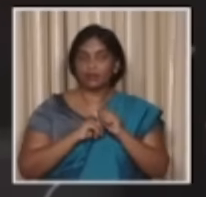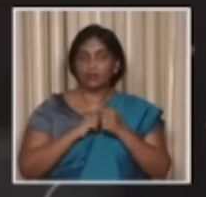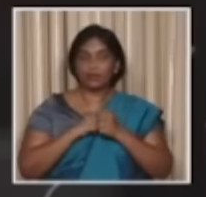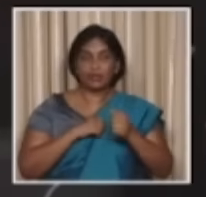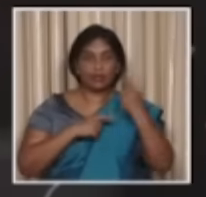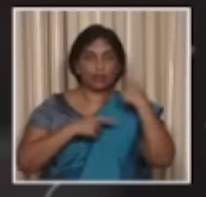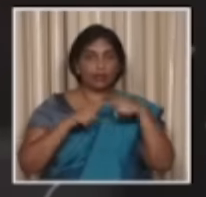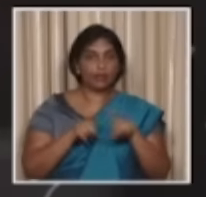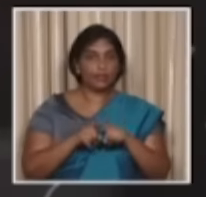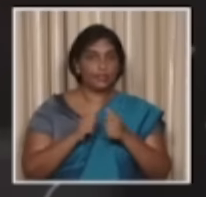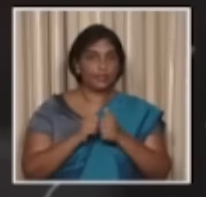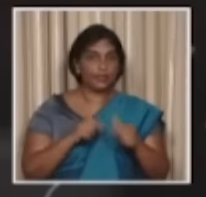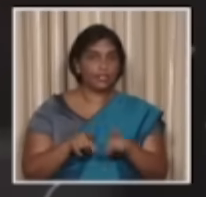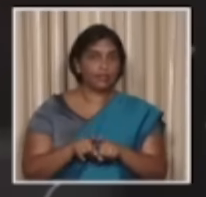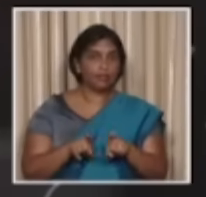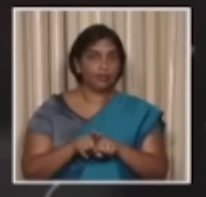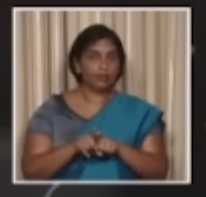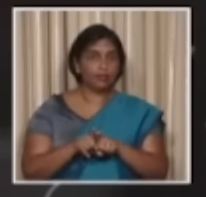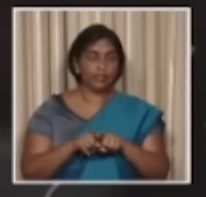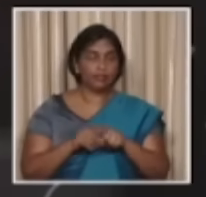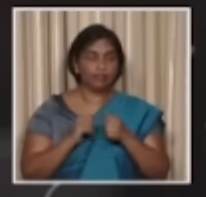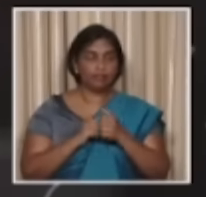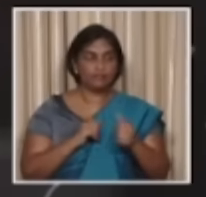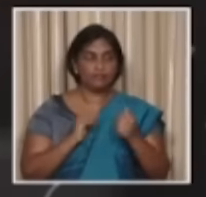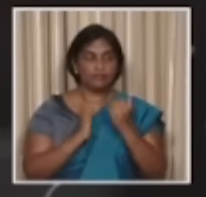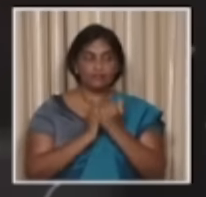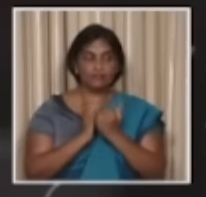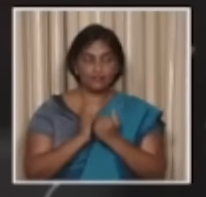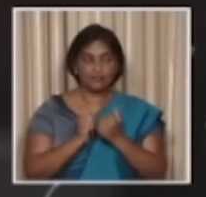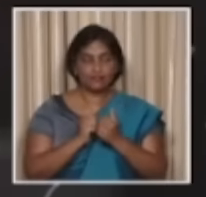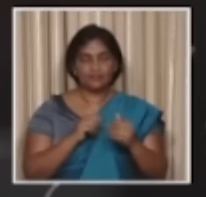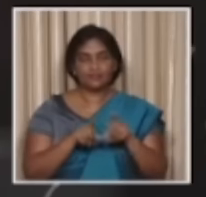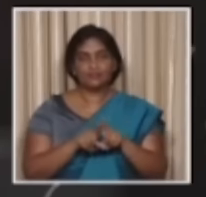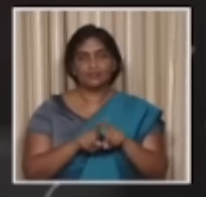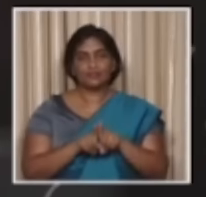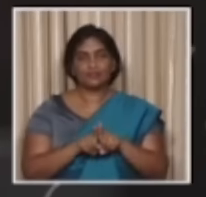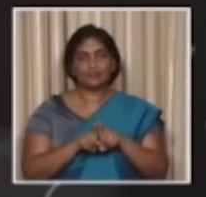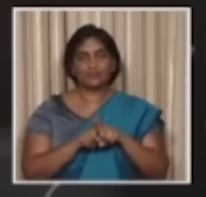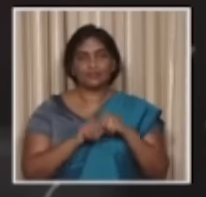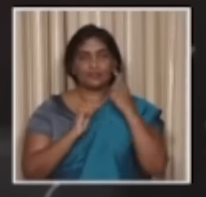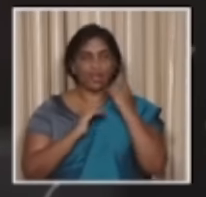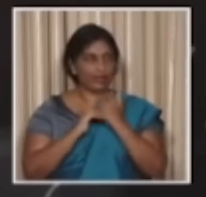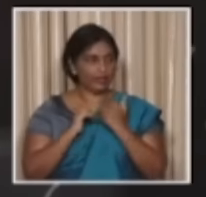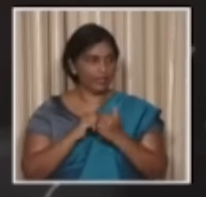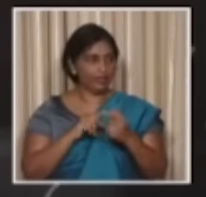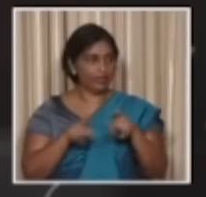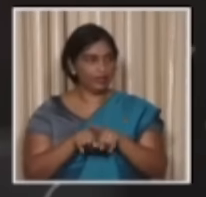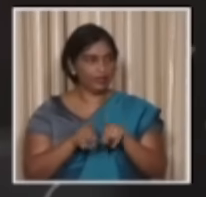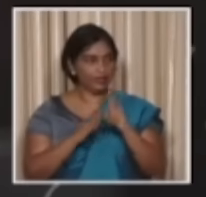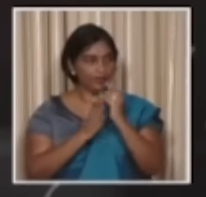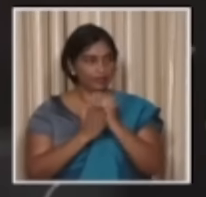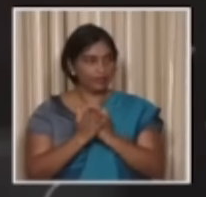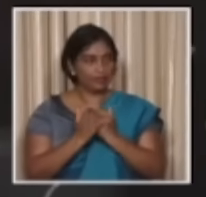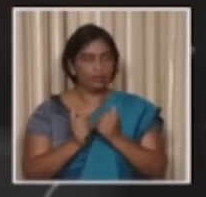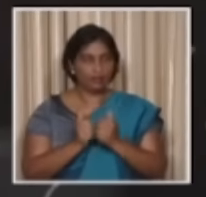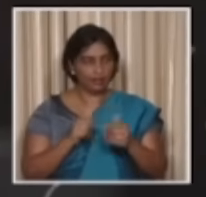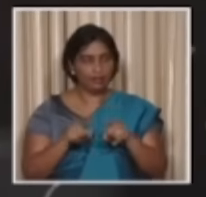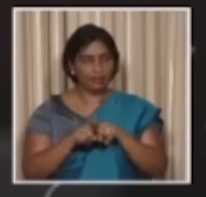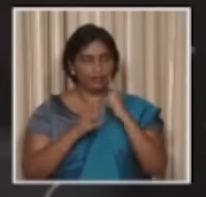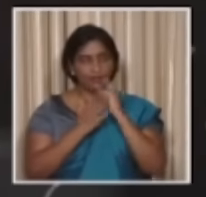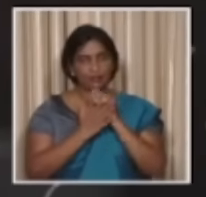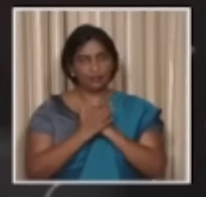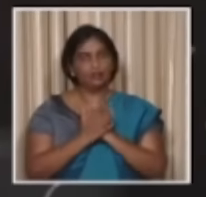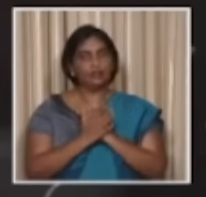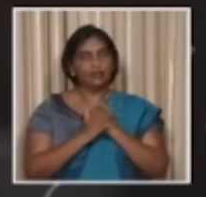ප්‍රතික්‍රියා දෙන යන්ත්‍ර අක්‍රිය වෙනවා, අක්‍රිය වෙමින් පවතිනවා කියලා වාර්තා වෙලා තියෙනවා. මේ සියල්ල හරහා සිදුවන්නේ මේ රටේ